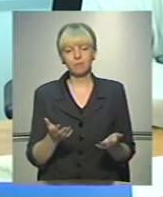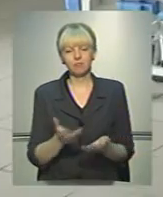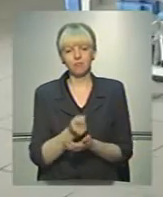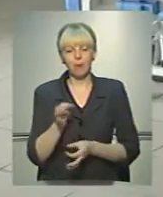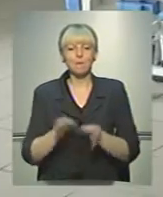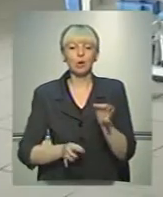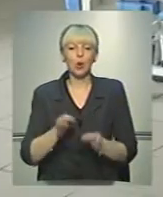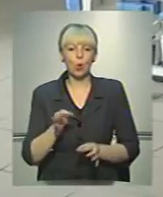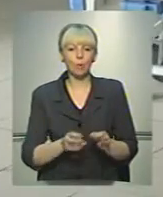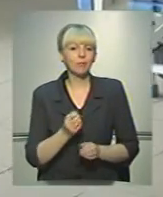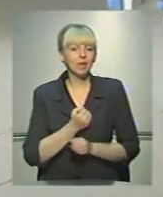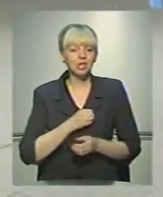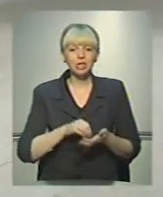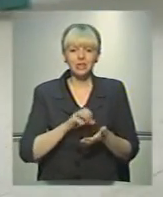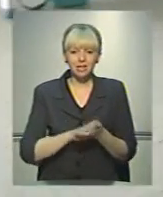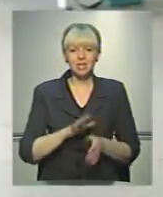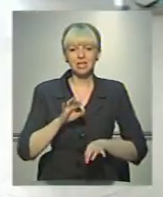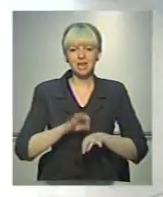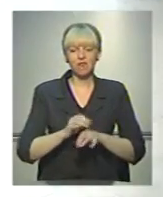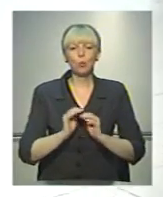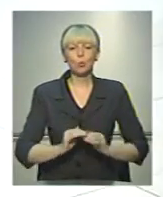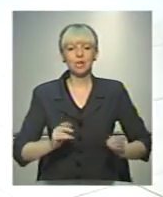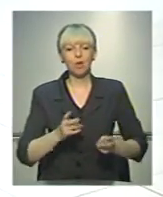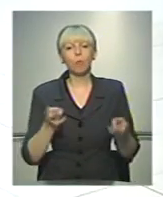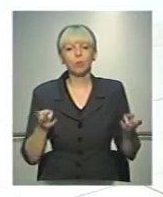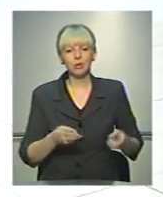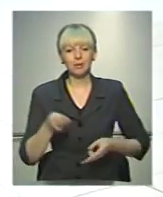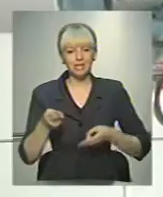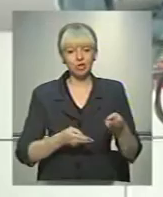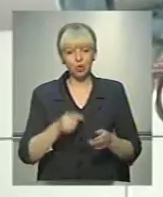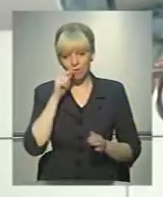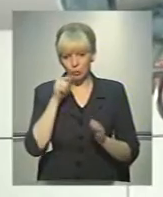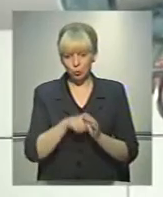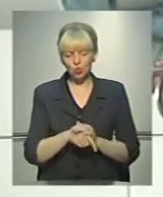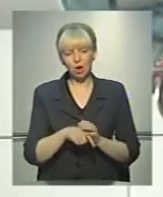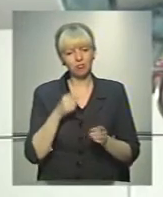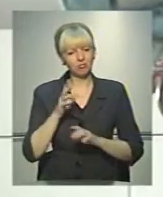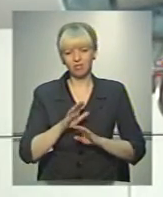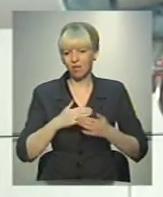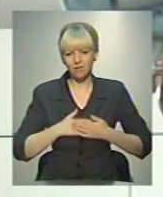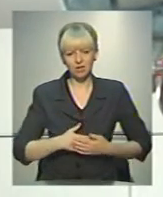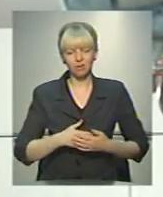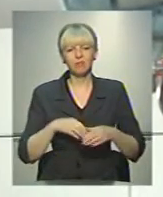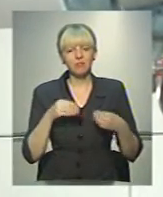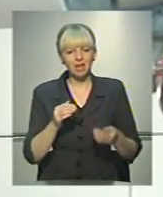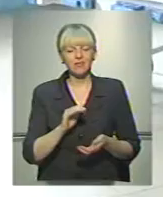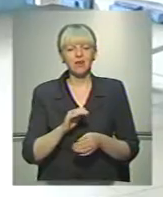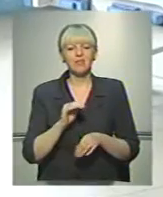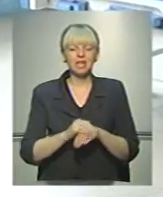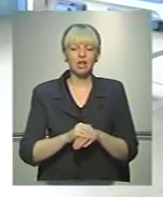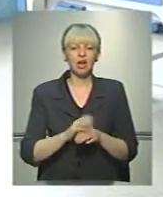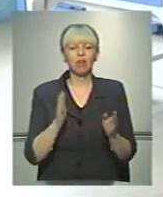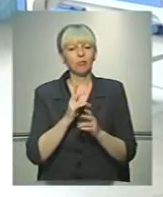природа. На жаль, статистика захворювань у дітей, які потребують хірургічного втручання, далеко не втішна. Дається в знаки